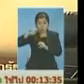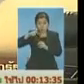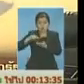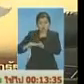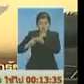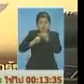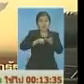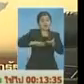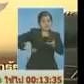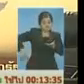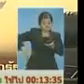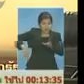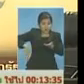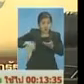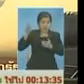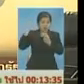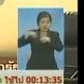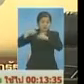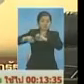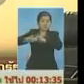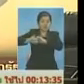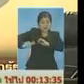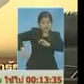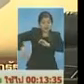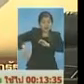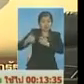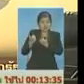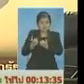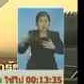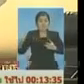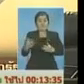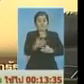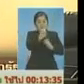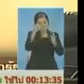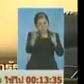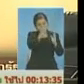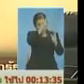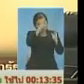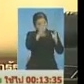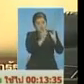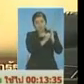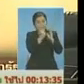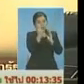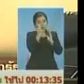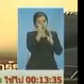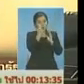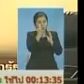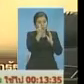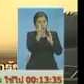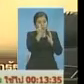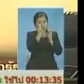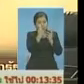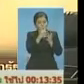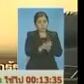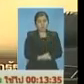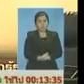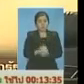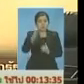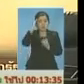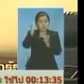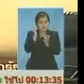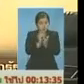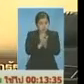ทีโออาร์ครั้งหลังเนี่ยที่เอาเหมารวมลายเดียวเนี่ยคือพลตำรวจโทธีรยุ